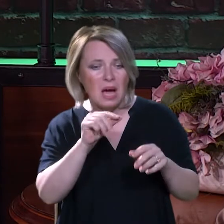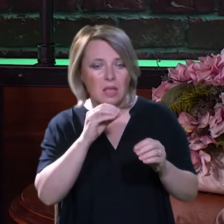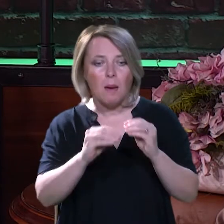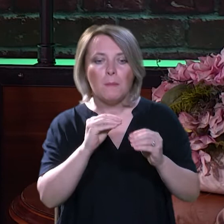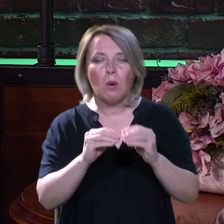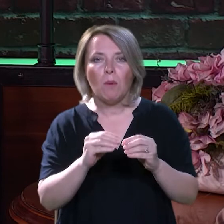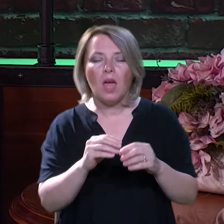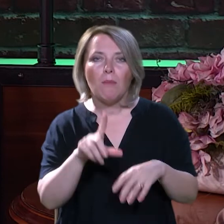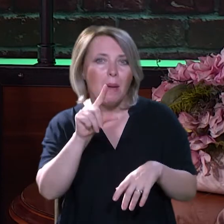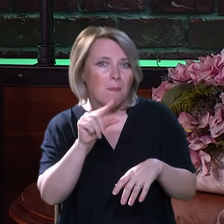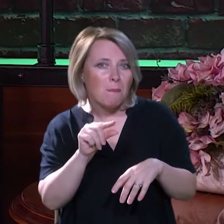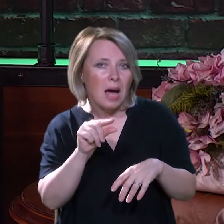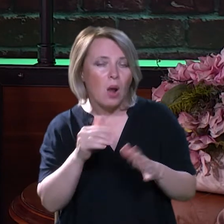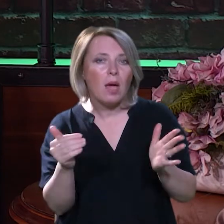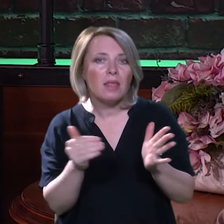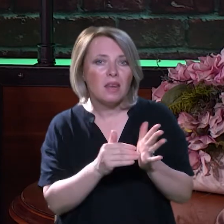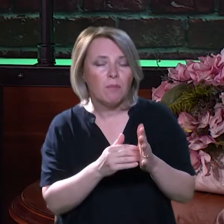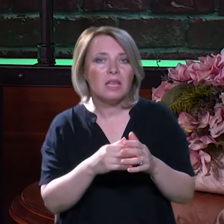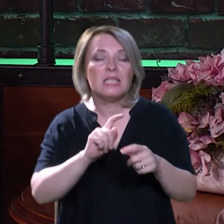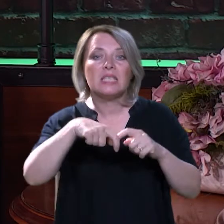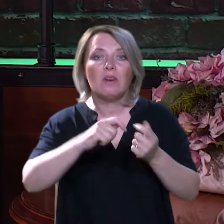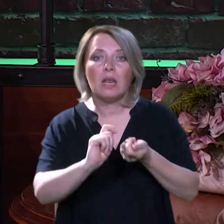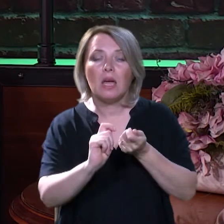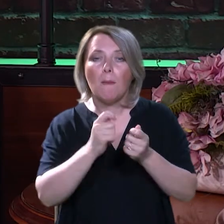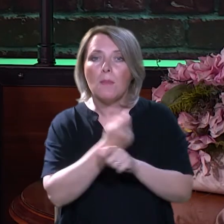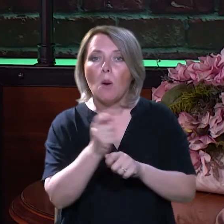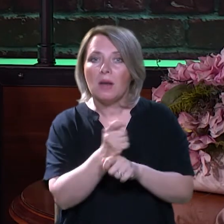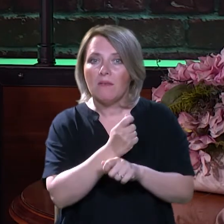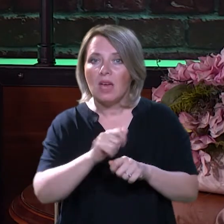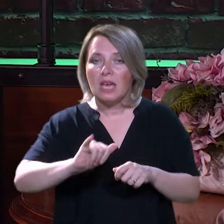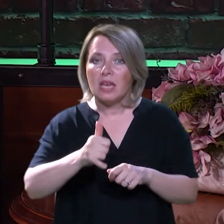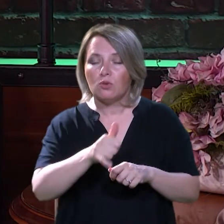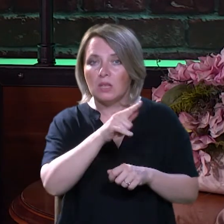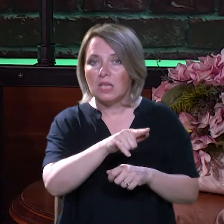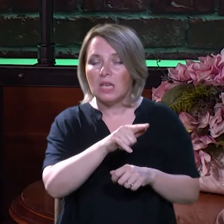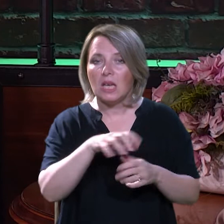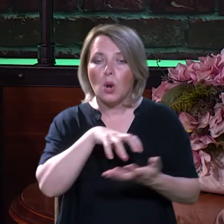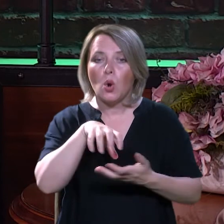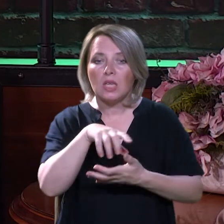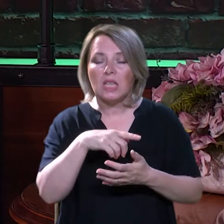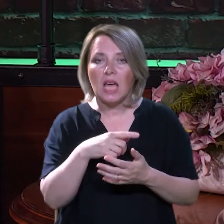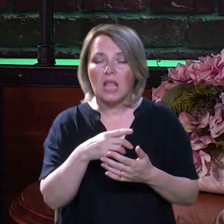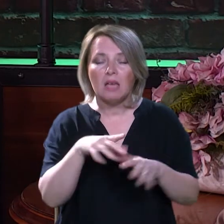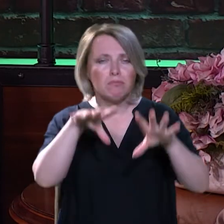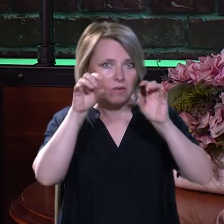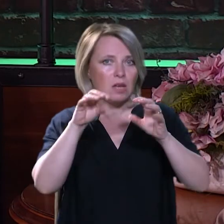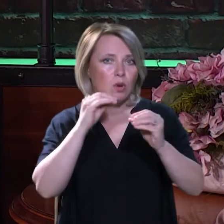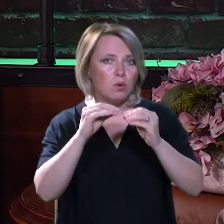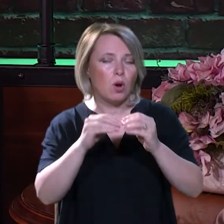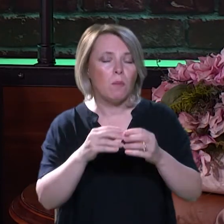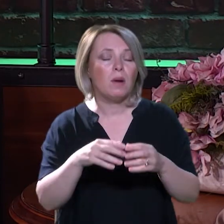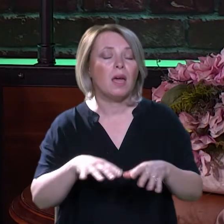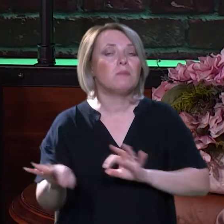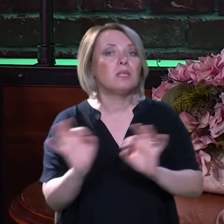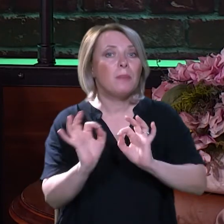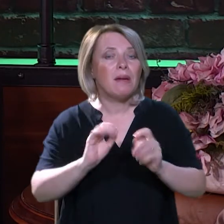možda jako malo je potrebno da se stvari poprave. Upravo zato što su ti roditelji samosvjesni, spremni